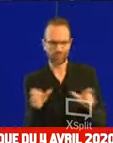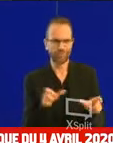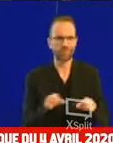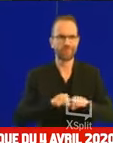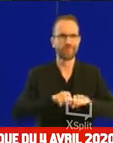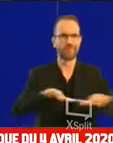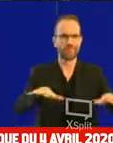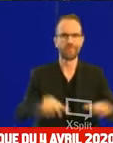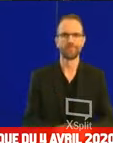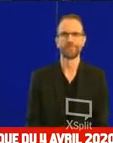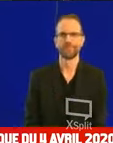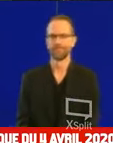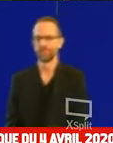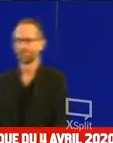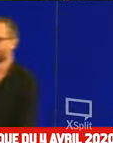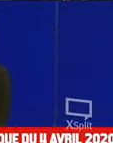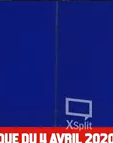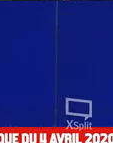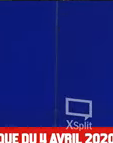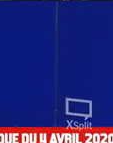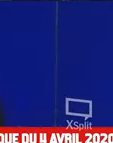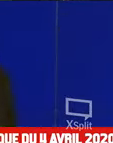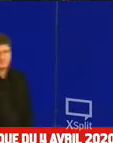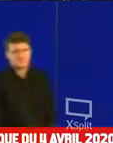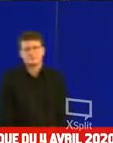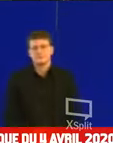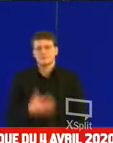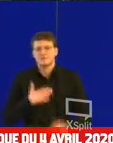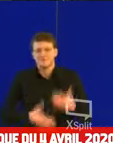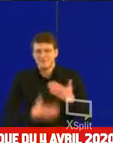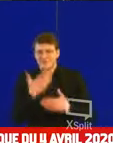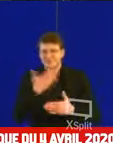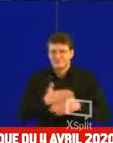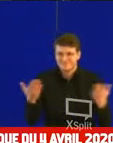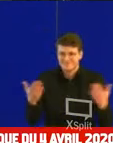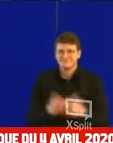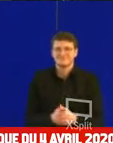bonjour tout le monde des stats ford